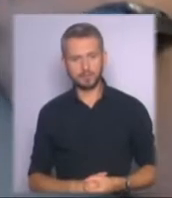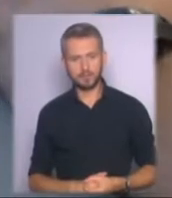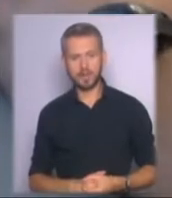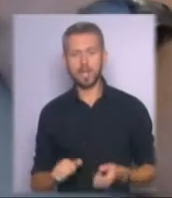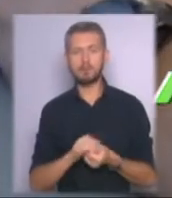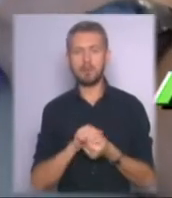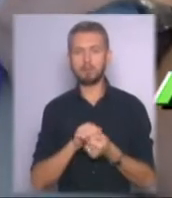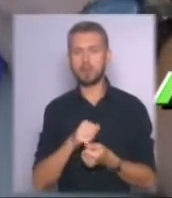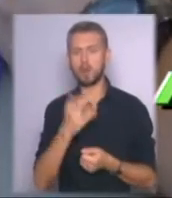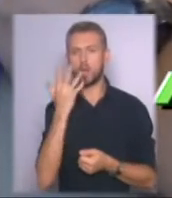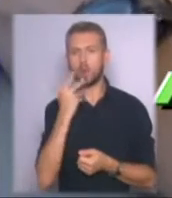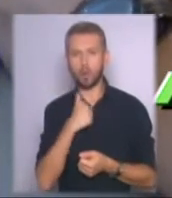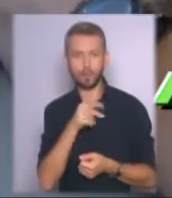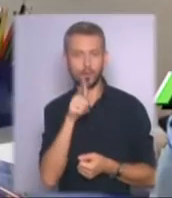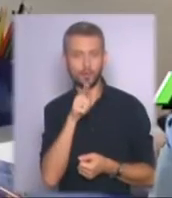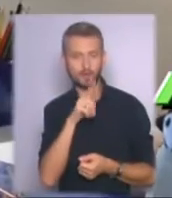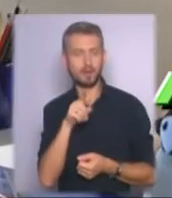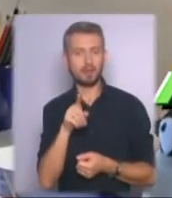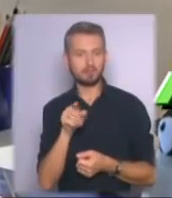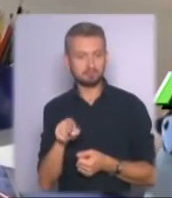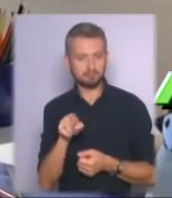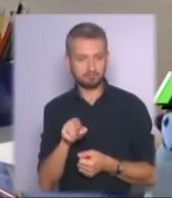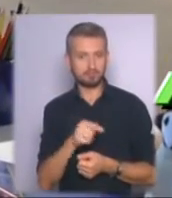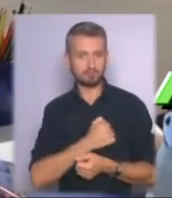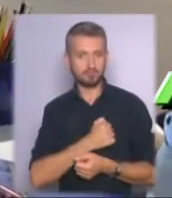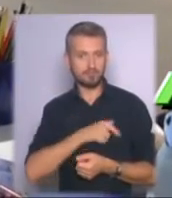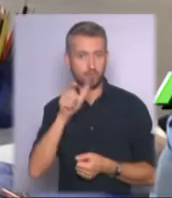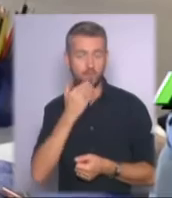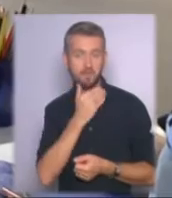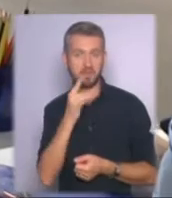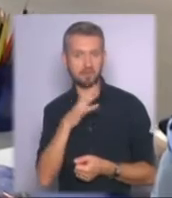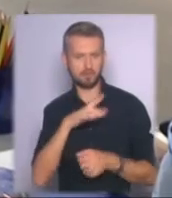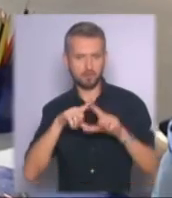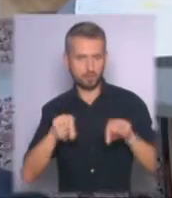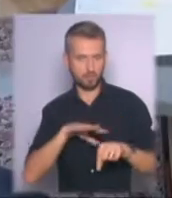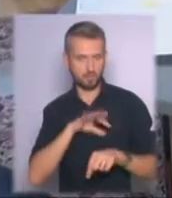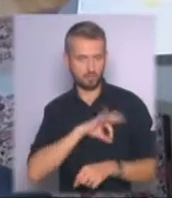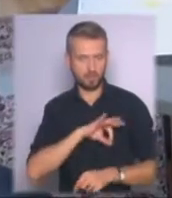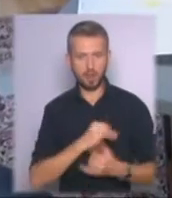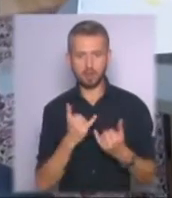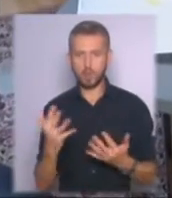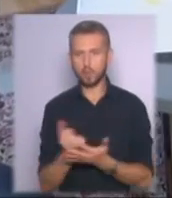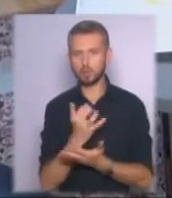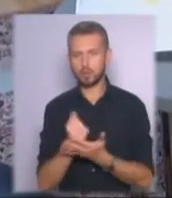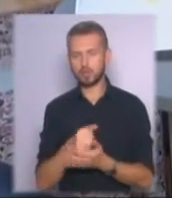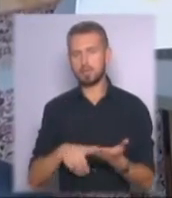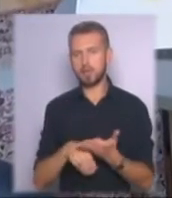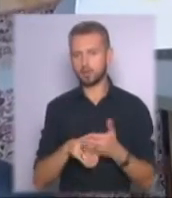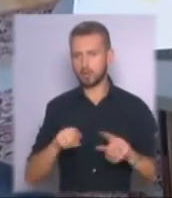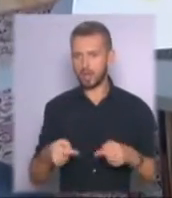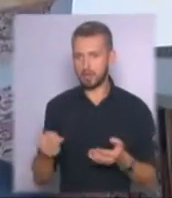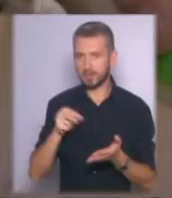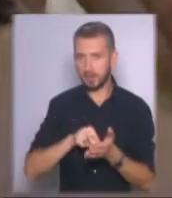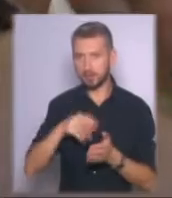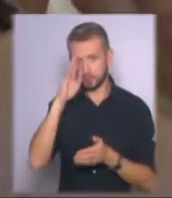Папір і кольорові олівці – за інструменти творчості боєць Віталій востаннє брався хіба що в школі. Тепер для нього це успішний метод реабілітації. Чоловік каже,